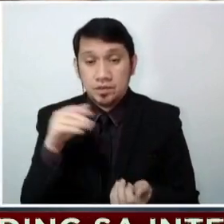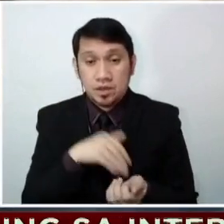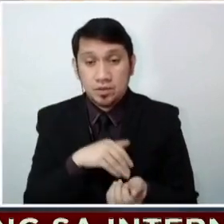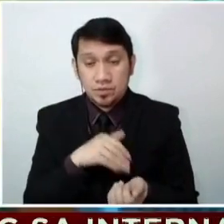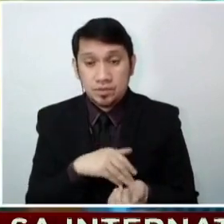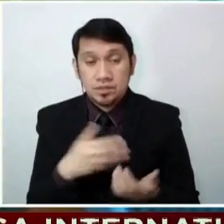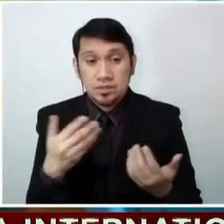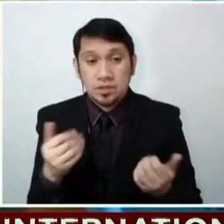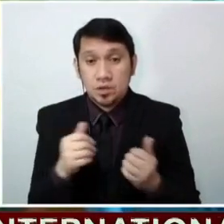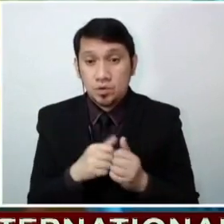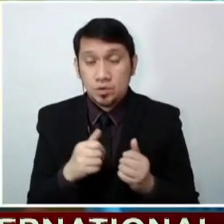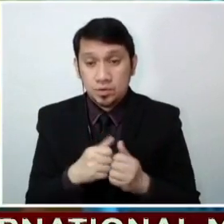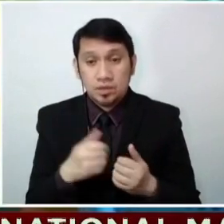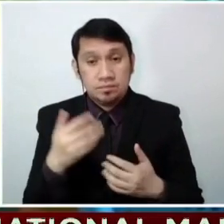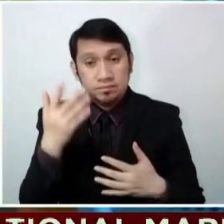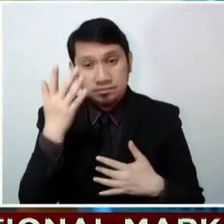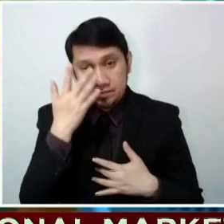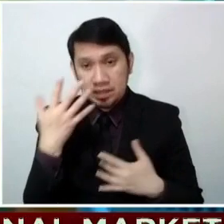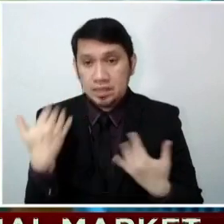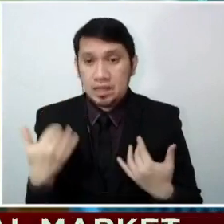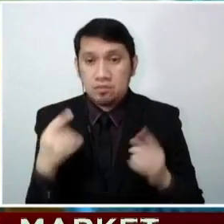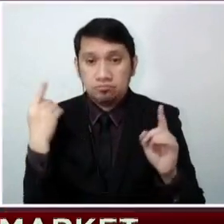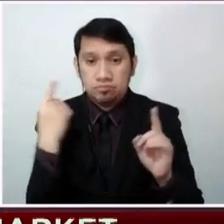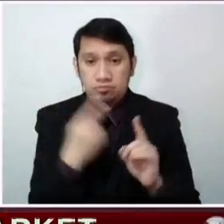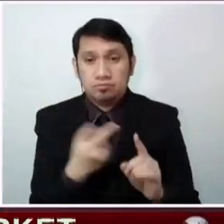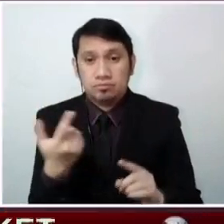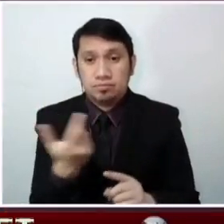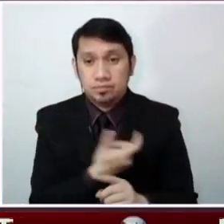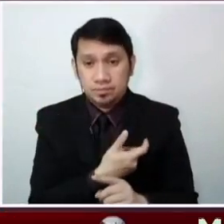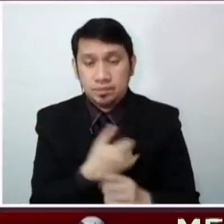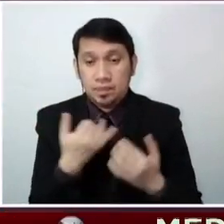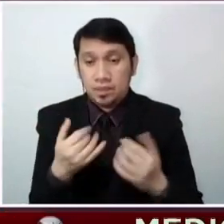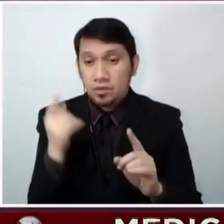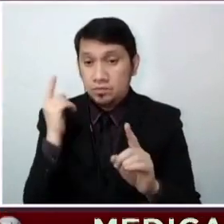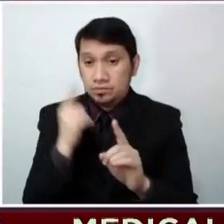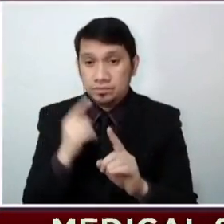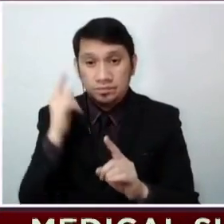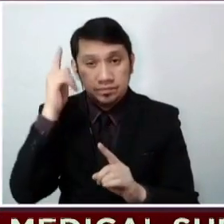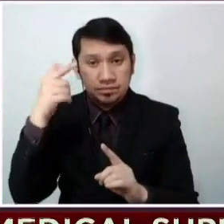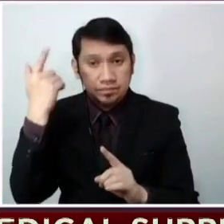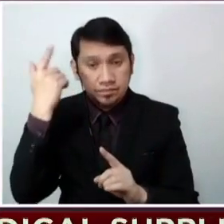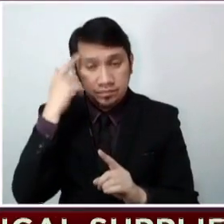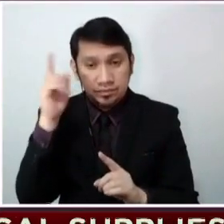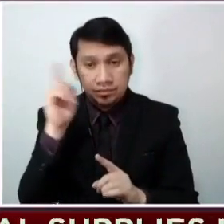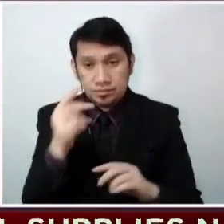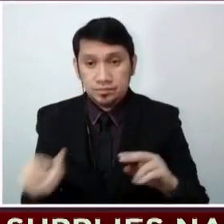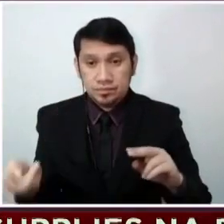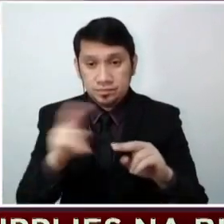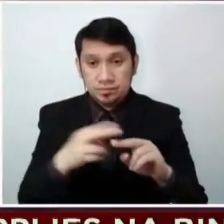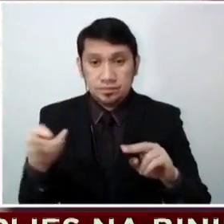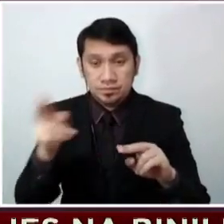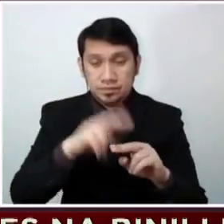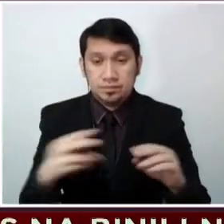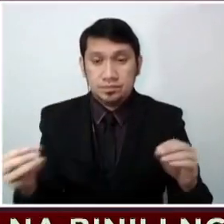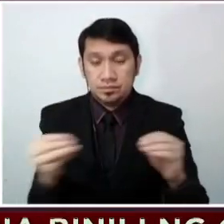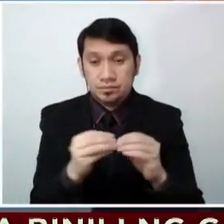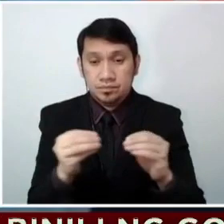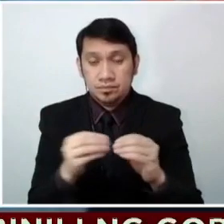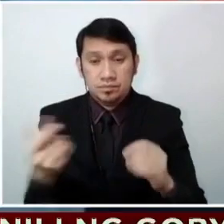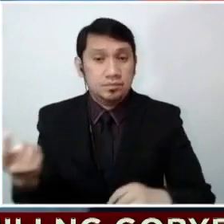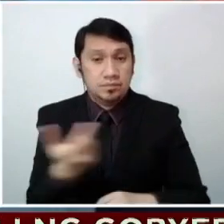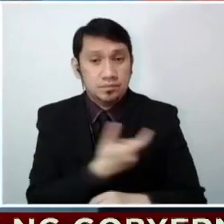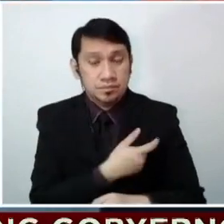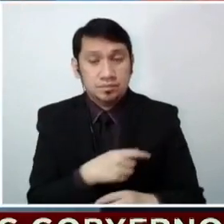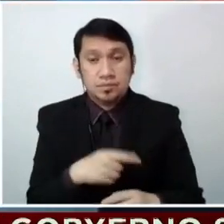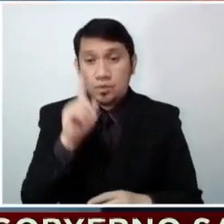may comorbidity ang target bakunahan sa Metro Manila. Target din ng gobyernong iakyat ang bilang ng naituturok na COVID vaccine sa bansa